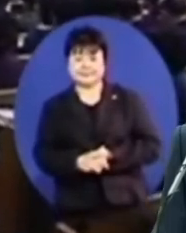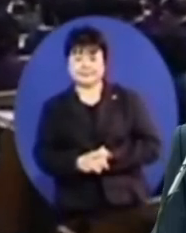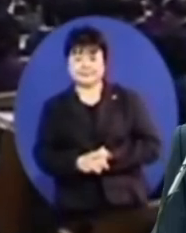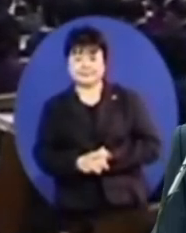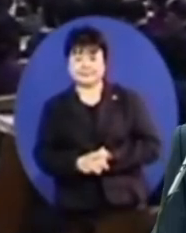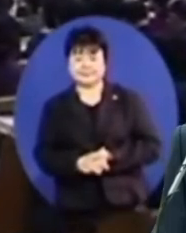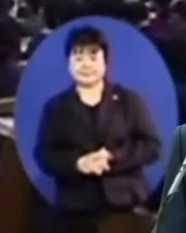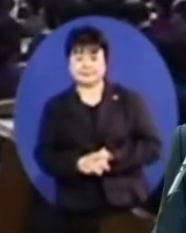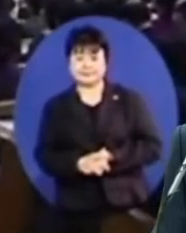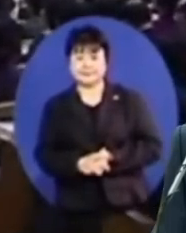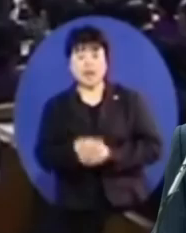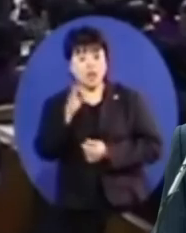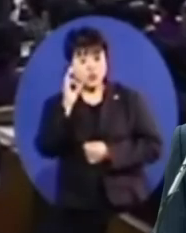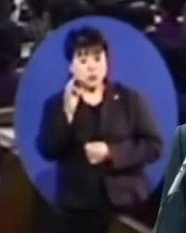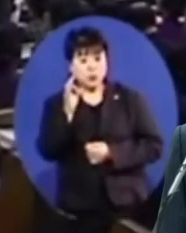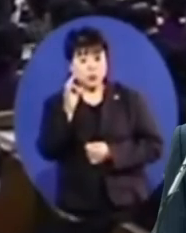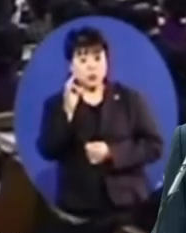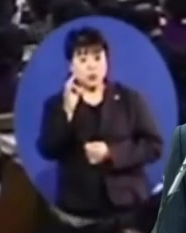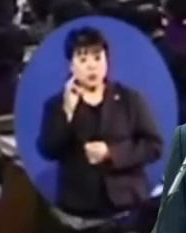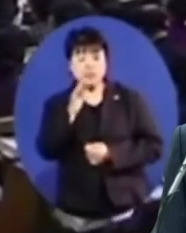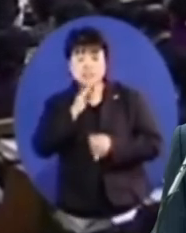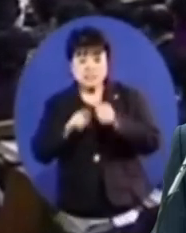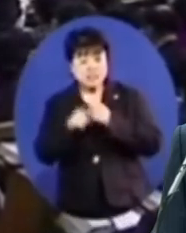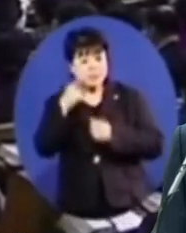돈이 진리와